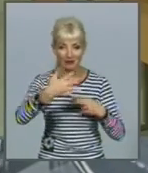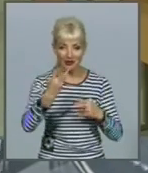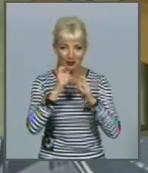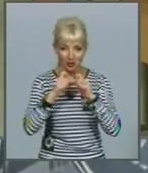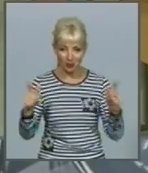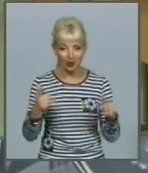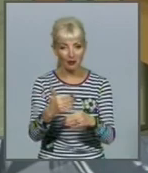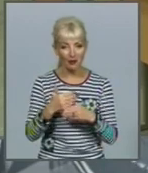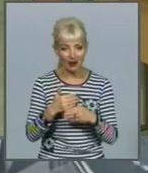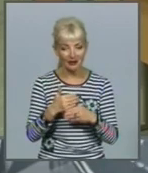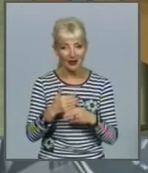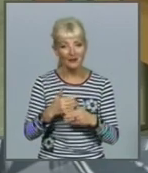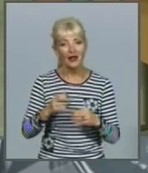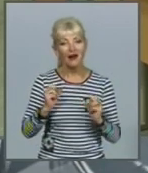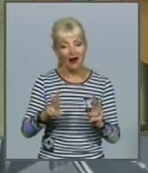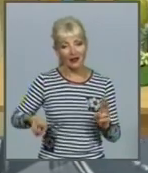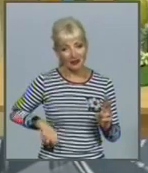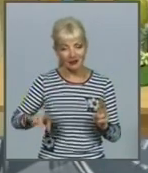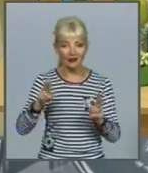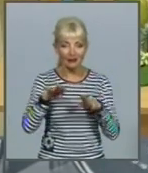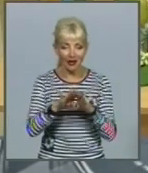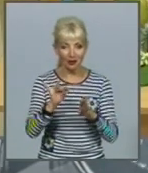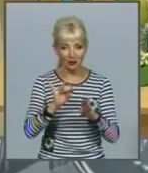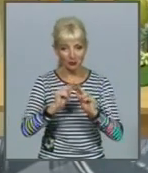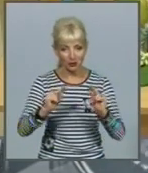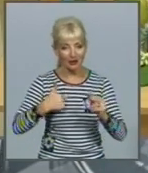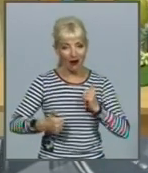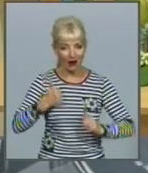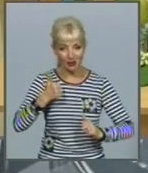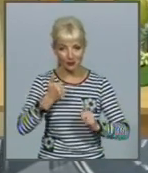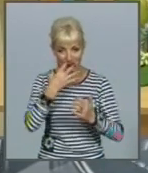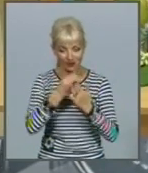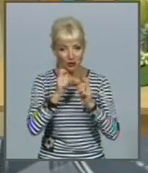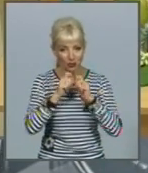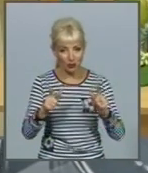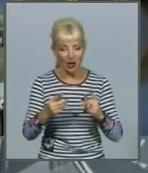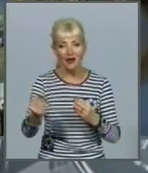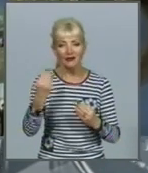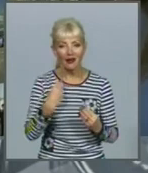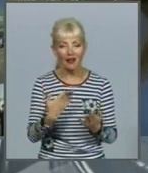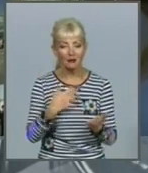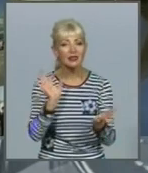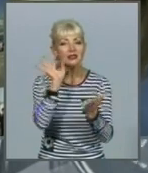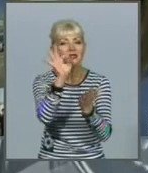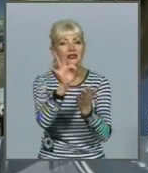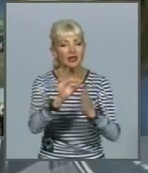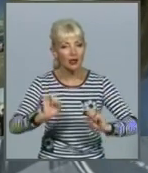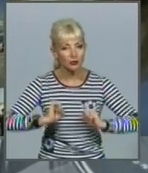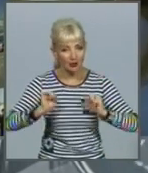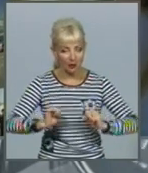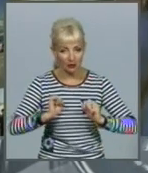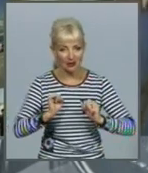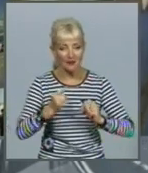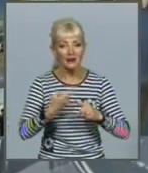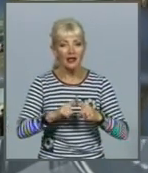администрация, так и учителя. Я горжусь своей школой. Она мне дала эту целеустремленность, это стремление, этот запал, эту